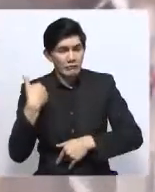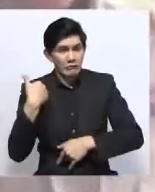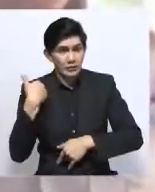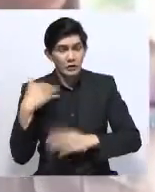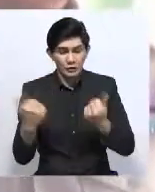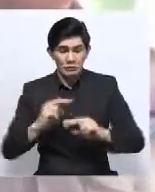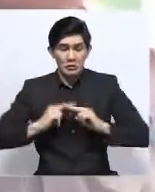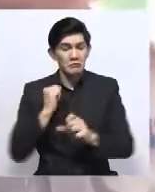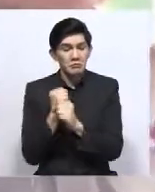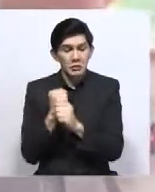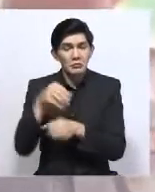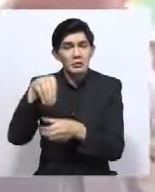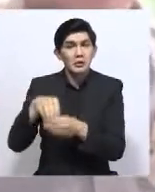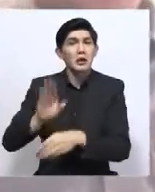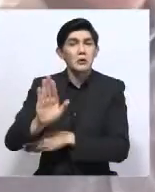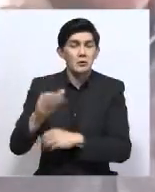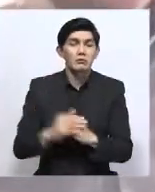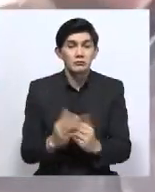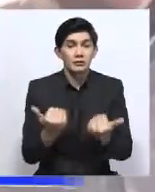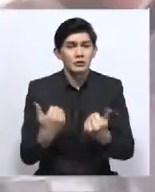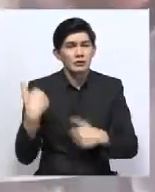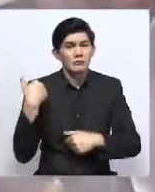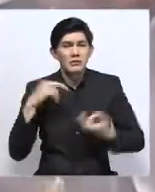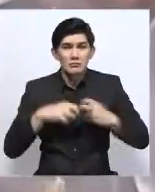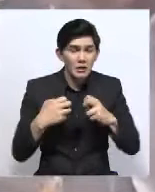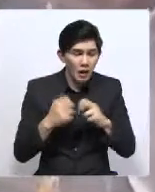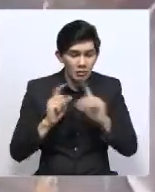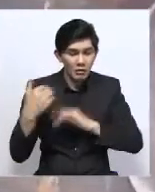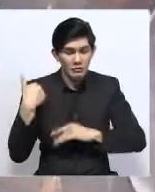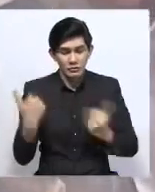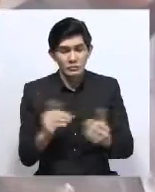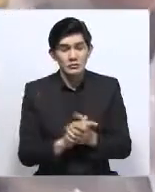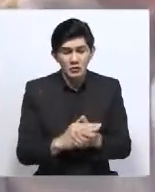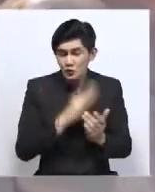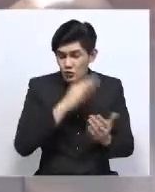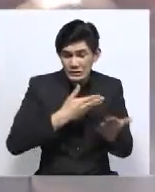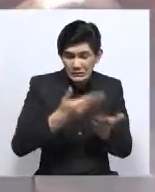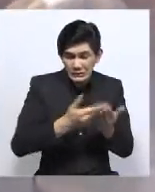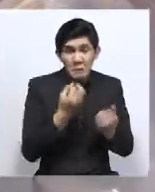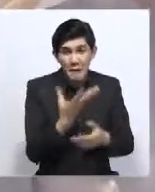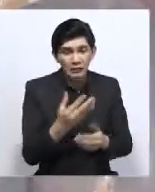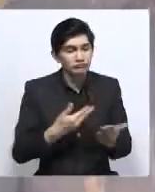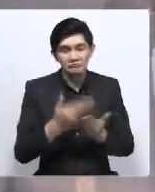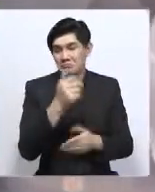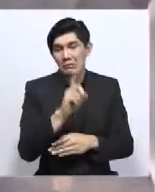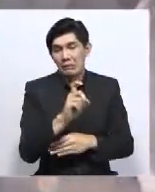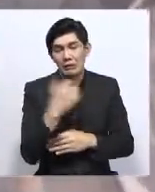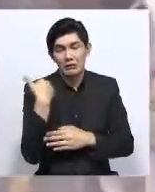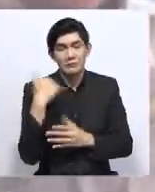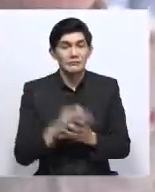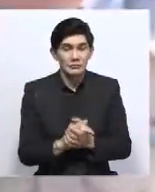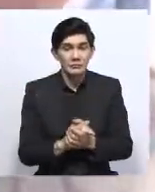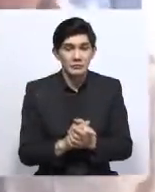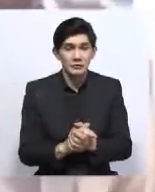แล้วก็ต้องรับเดี๋ยวก็วันนี้ก็ทะเลาะกันทุบกันอะไรกันเลยวันหน้าเขาซื้อมากๆแล้วซื้อไม่ได้เขาไปในประเทศของเขา